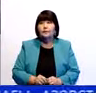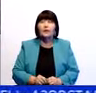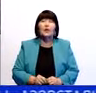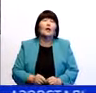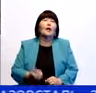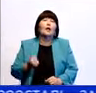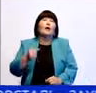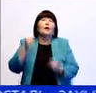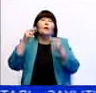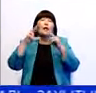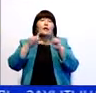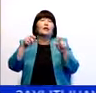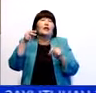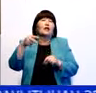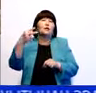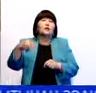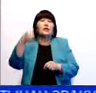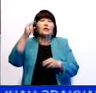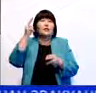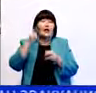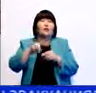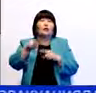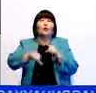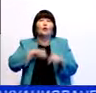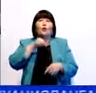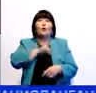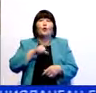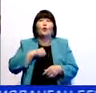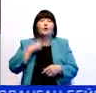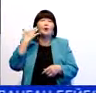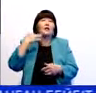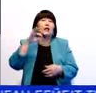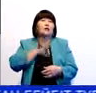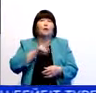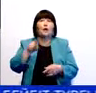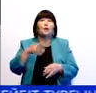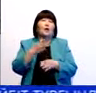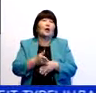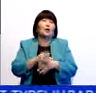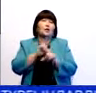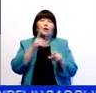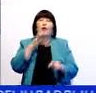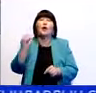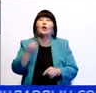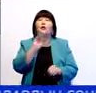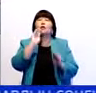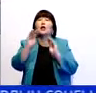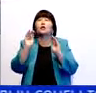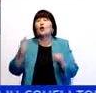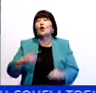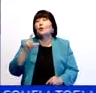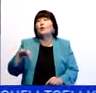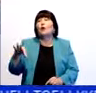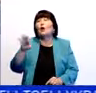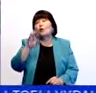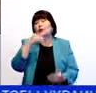Мәдени нысанның құрылысы 2020 жылы аяқталған, содан бері өз мақсатында пайдаланылмаған аталмыш ғимаратты мұражай қылып жабықтау үшін мамандар